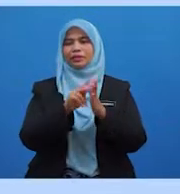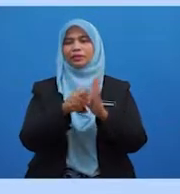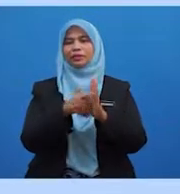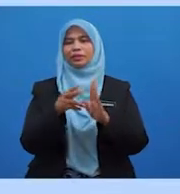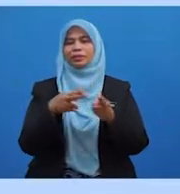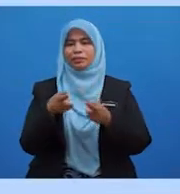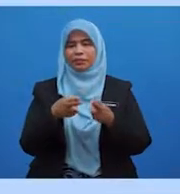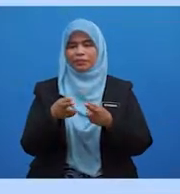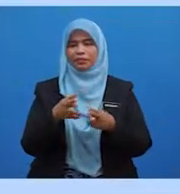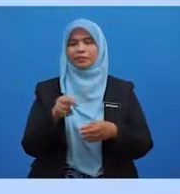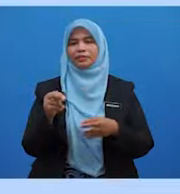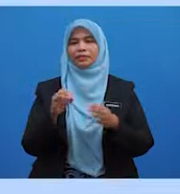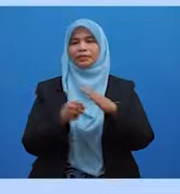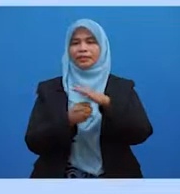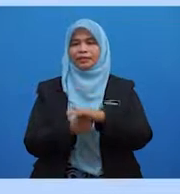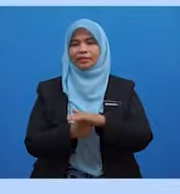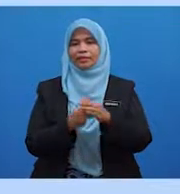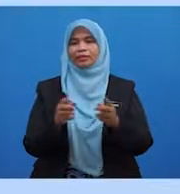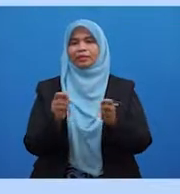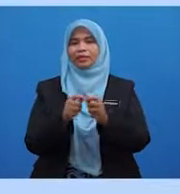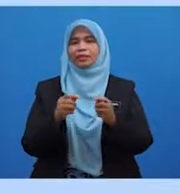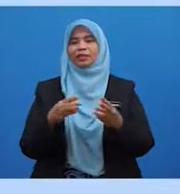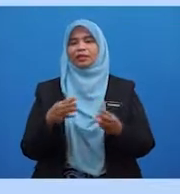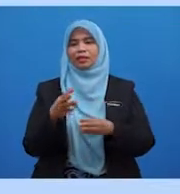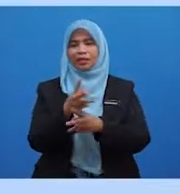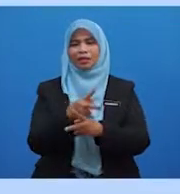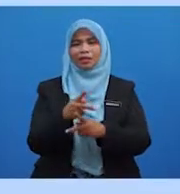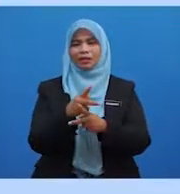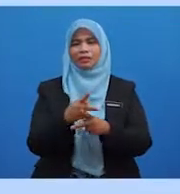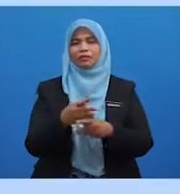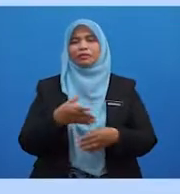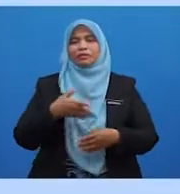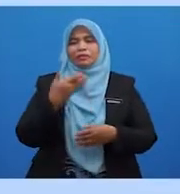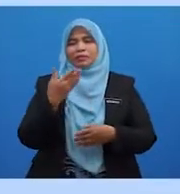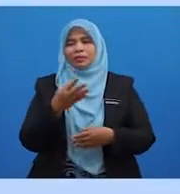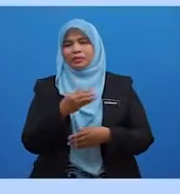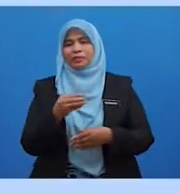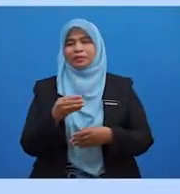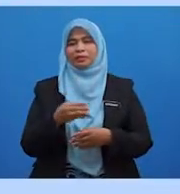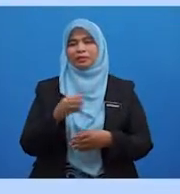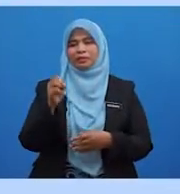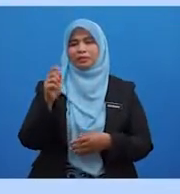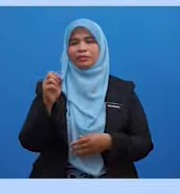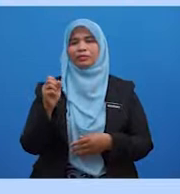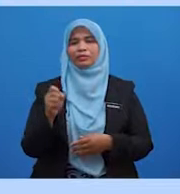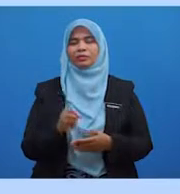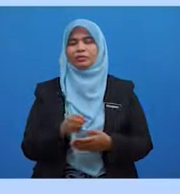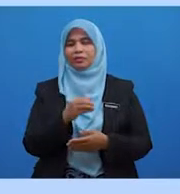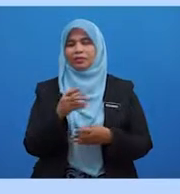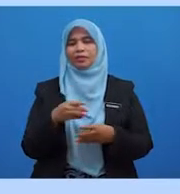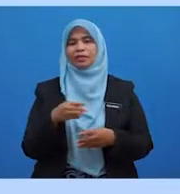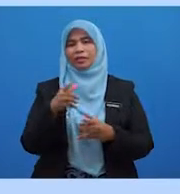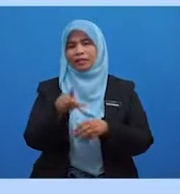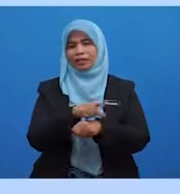konsep pengurusan stres seperti kawalan pernafasan, relaksasi otot progresif PMR,